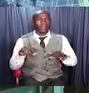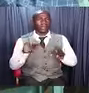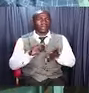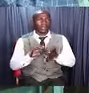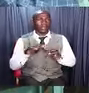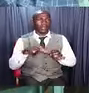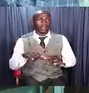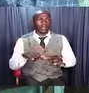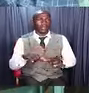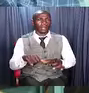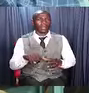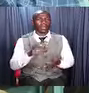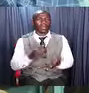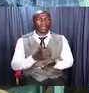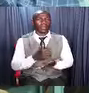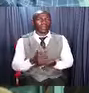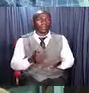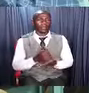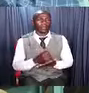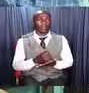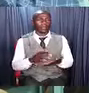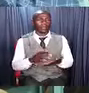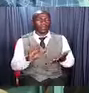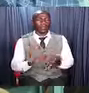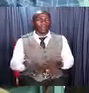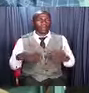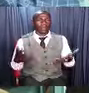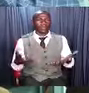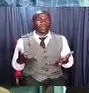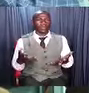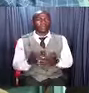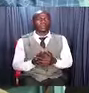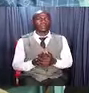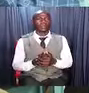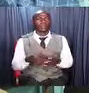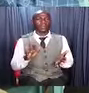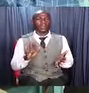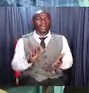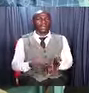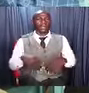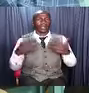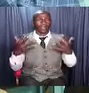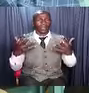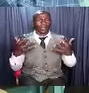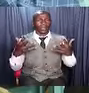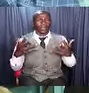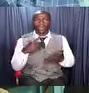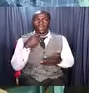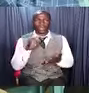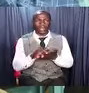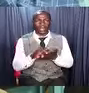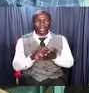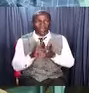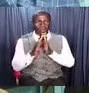Likaalo. That remain. Amen. Amen. Hallelujah. Hallelujah. Hallelujah. Hallelujah. Hallelujah. Anasema haya